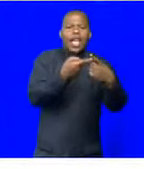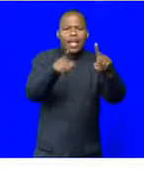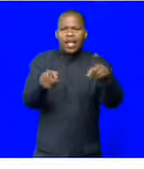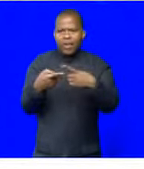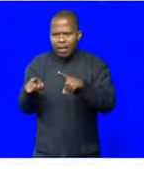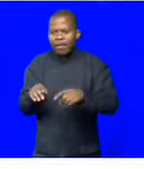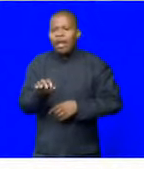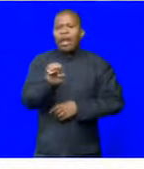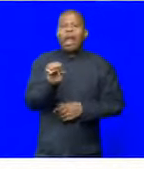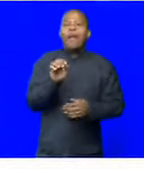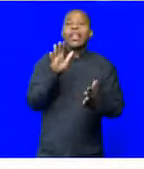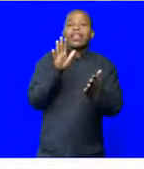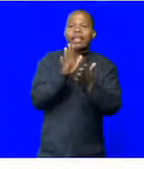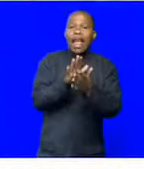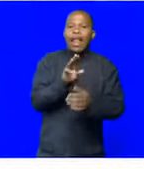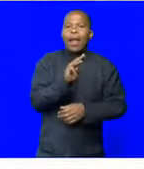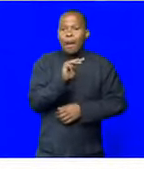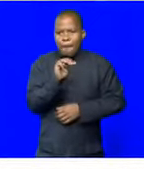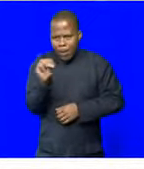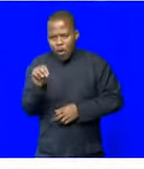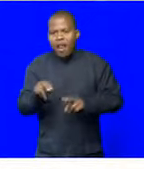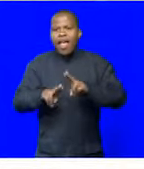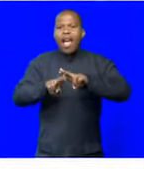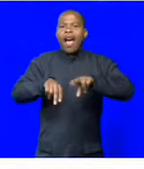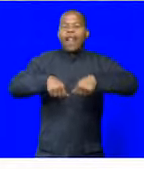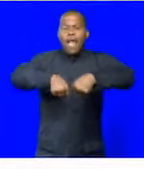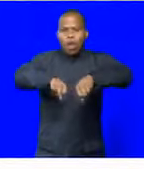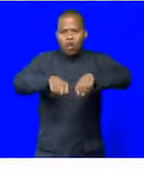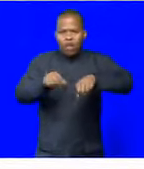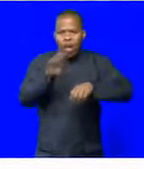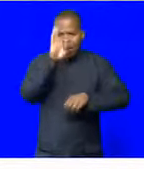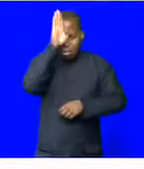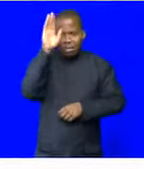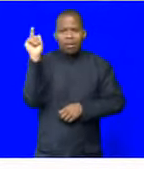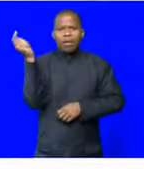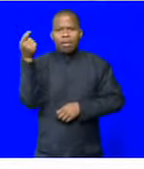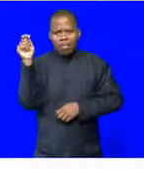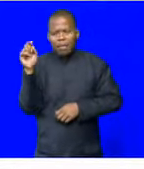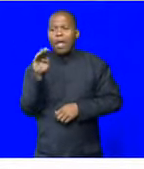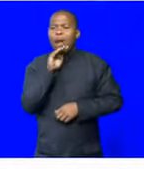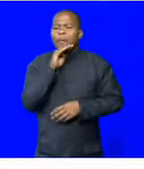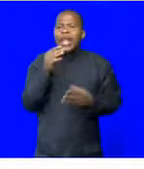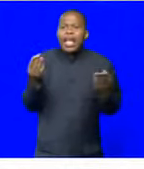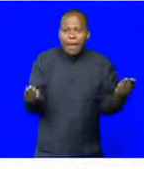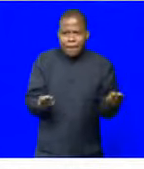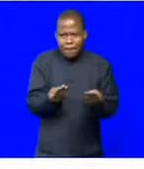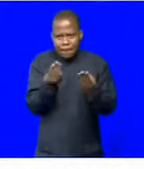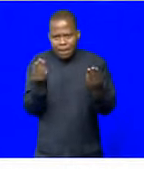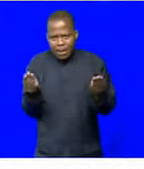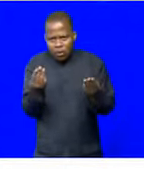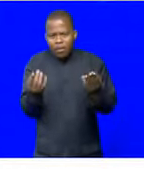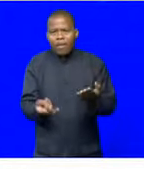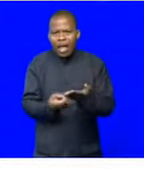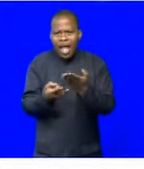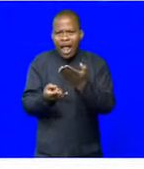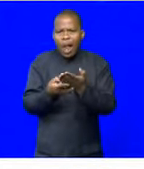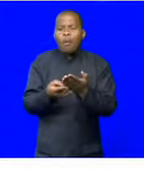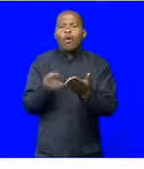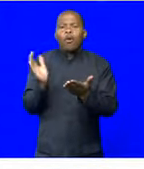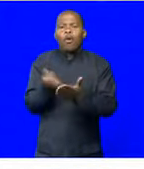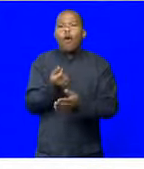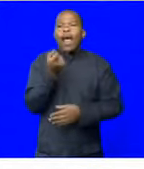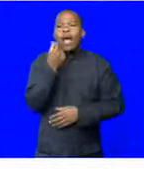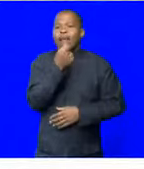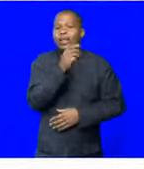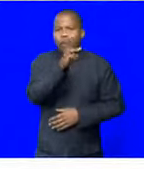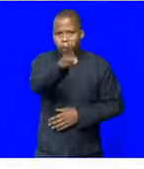etakhiweni letahlukene endzaweni yasenhlambeni letawusita kuthuthukisa sive siphinde sikhone kufinyelela etindzaweni letiniketa lusito.